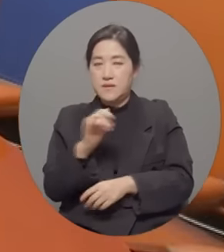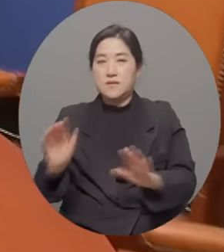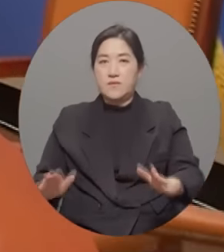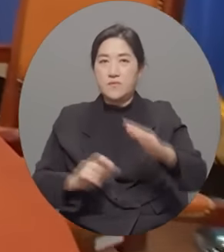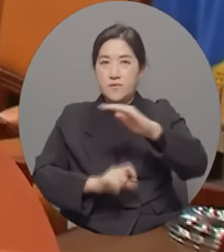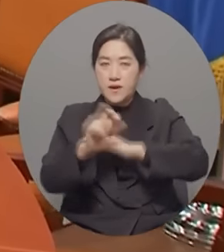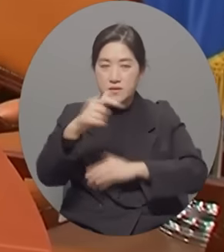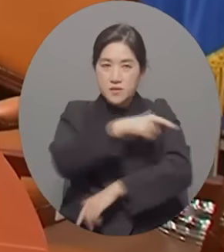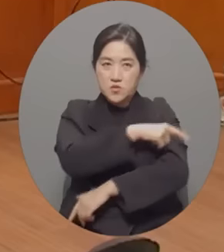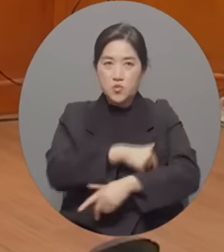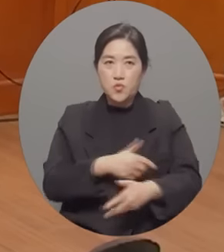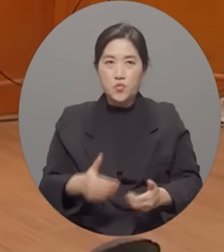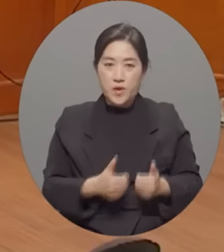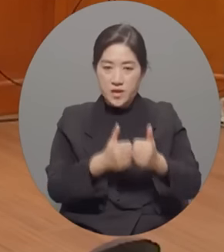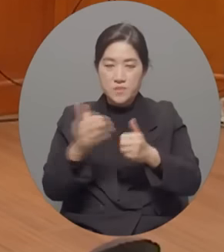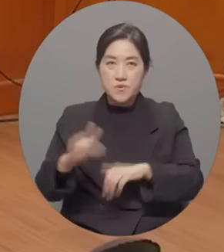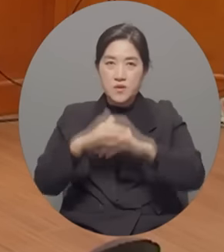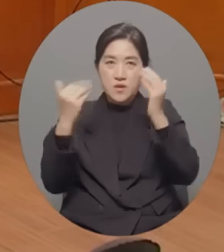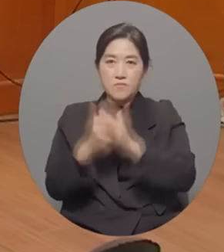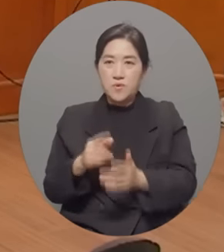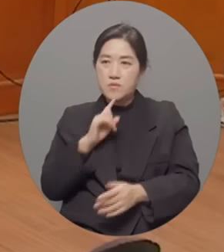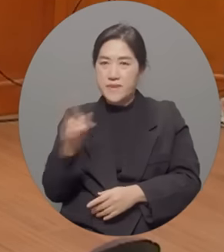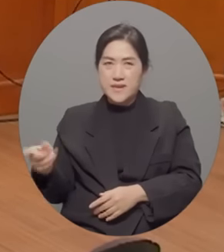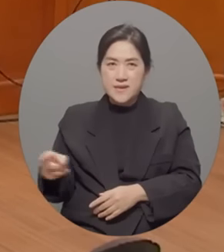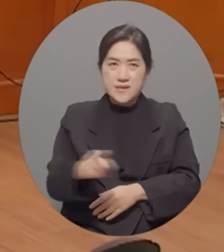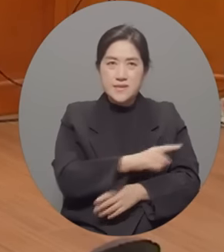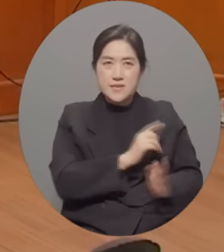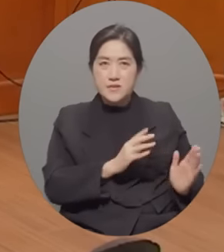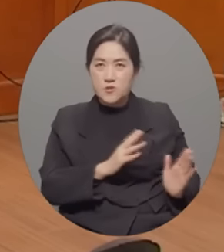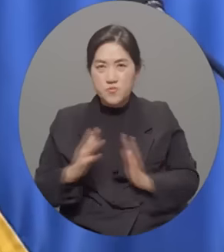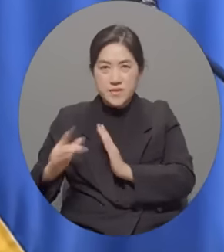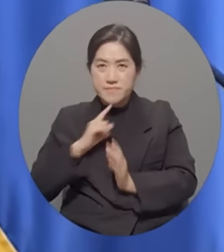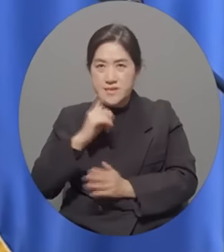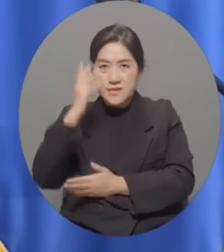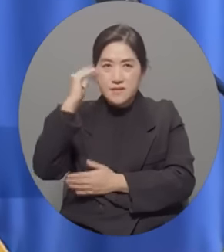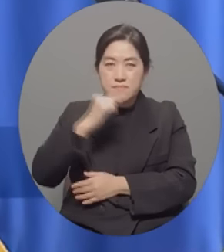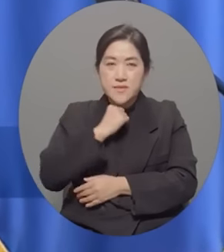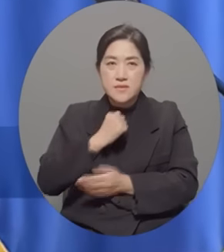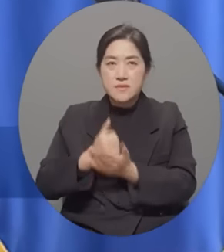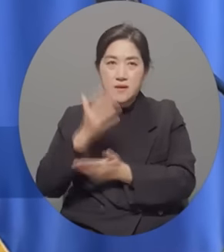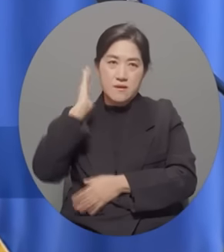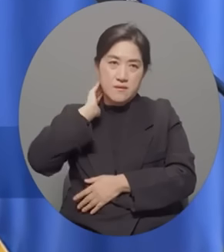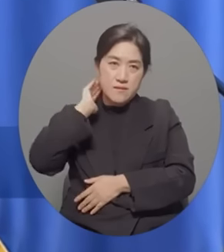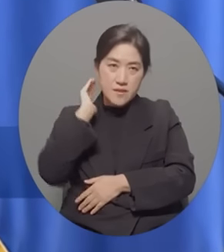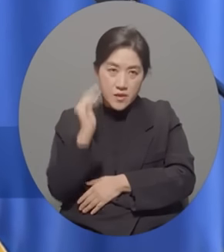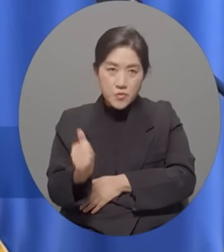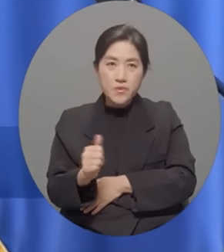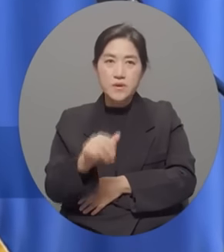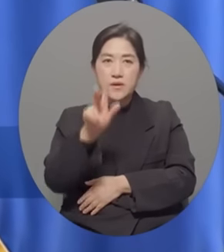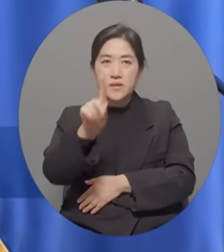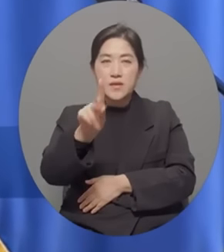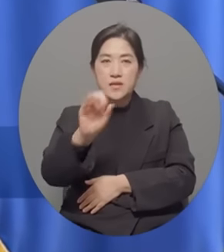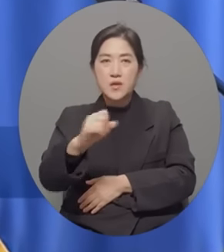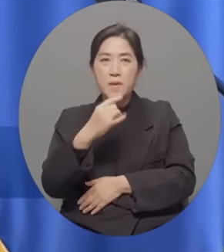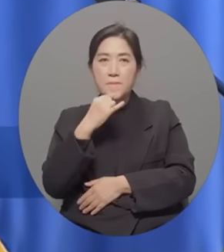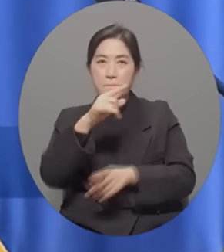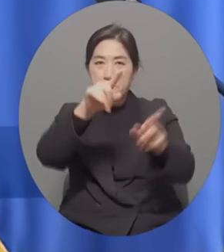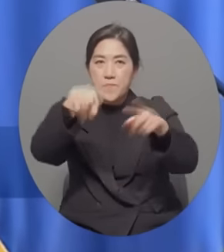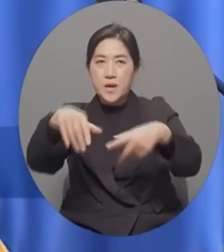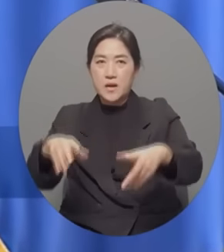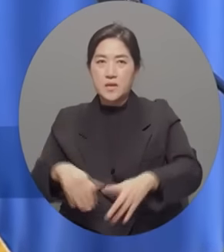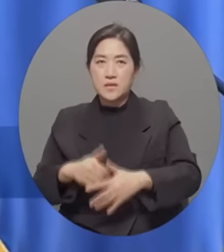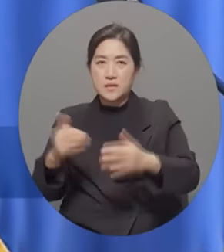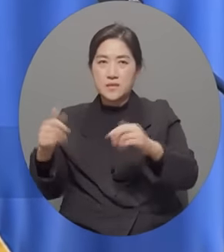오전 지도부 회의에서부터 모두 한마디씩 쏟아낼 준비를 했습니다. 대통령의 KBS 단독 출연